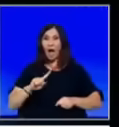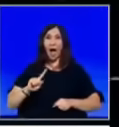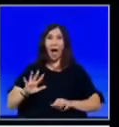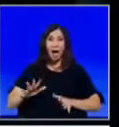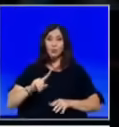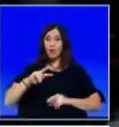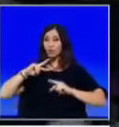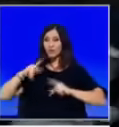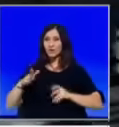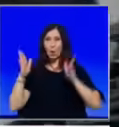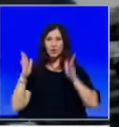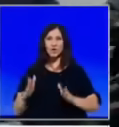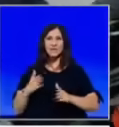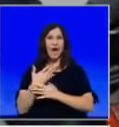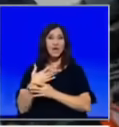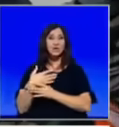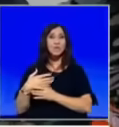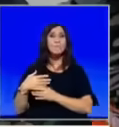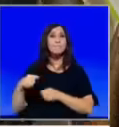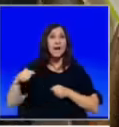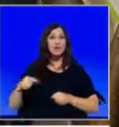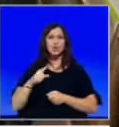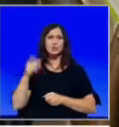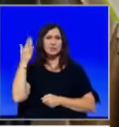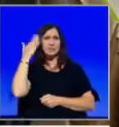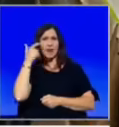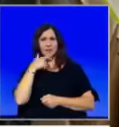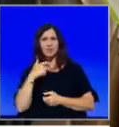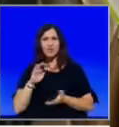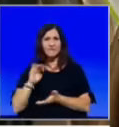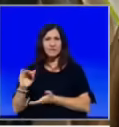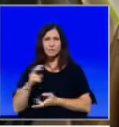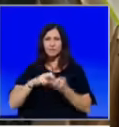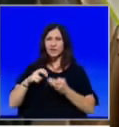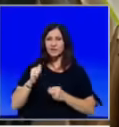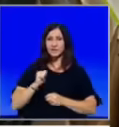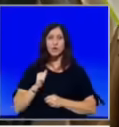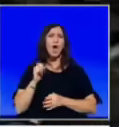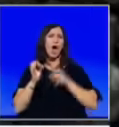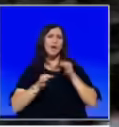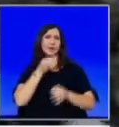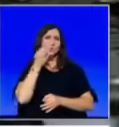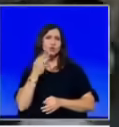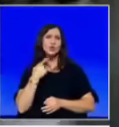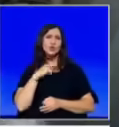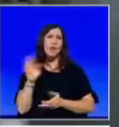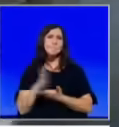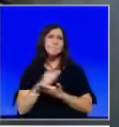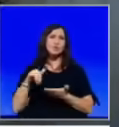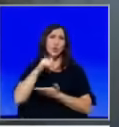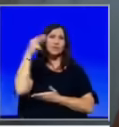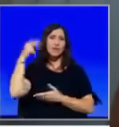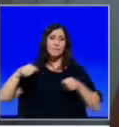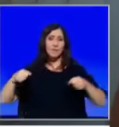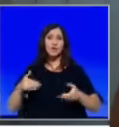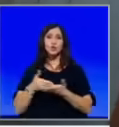ограниченията за ръчен багаж. Други забравят личните си вещи при проверките за сигурност. Редки са случаите на загубени между летищата багажи, тъй